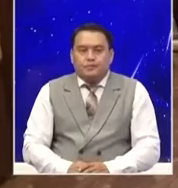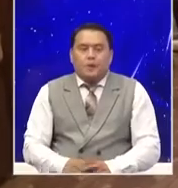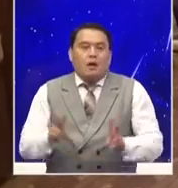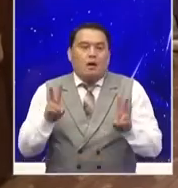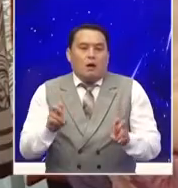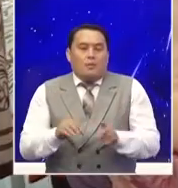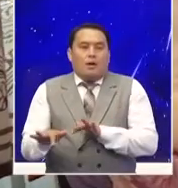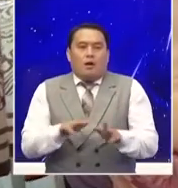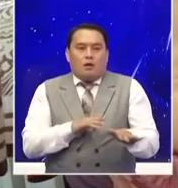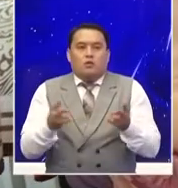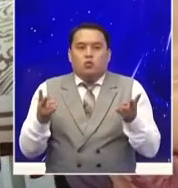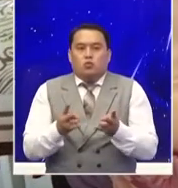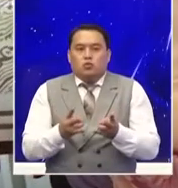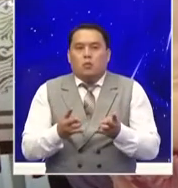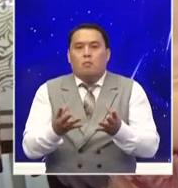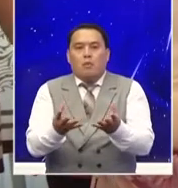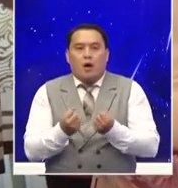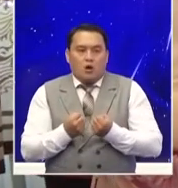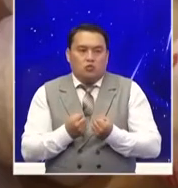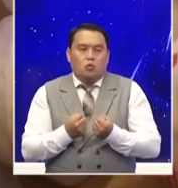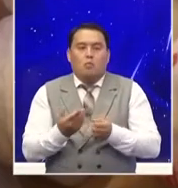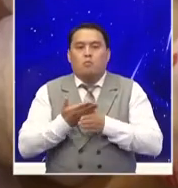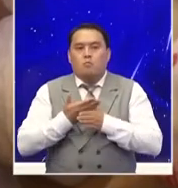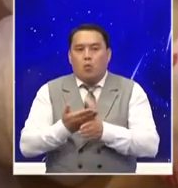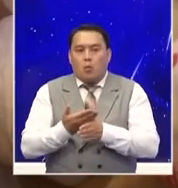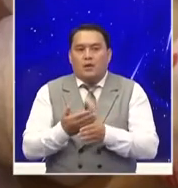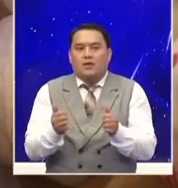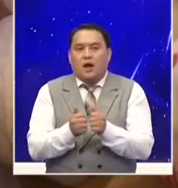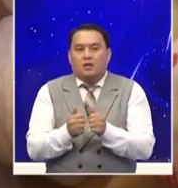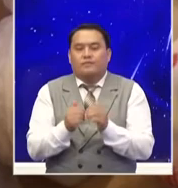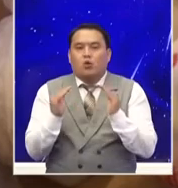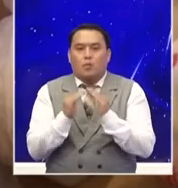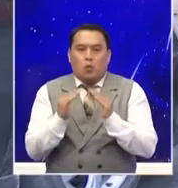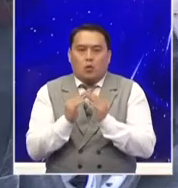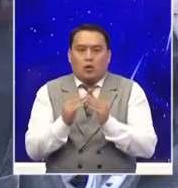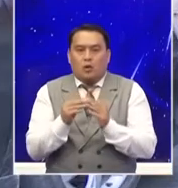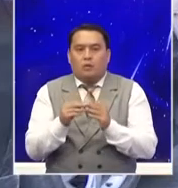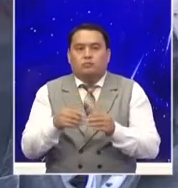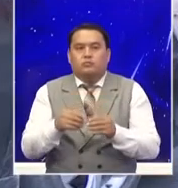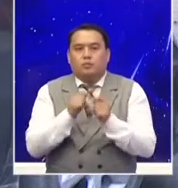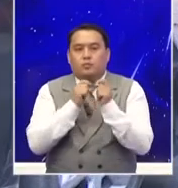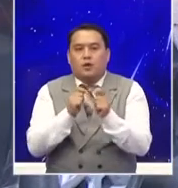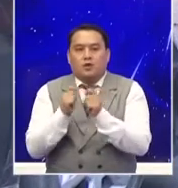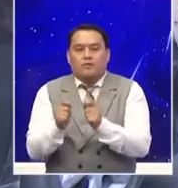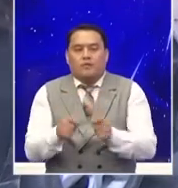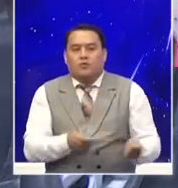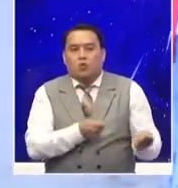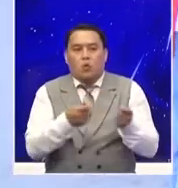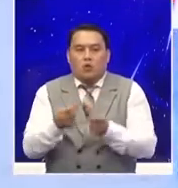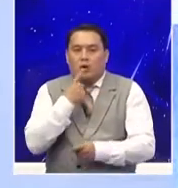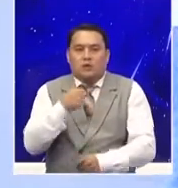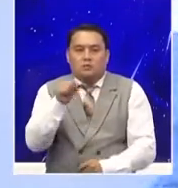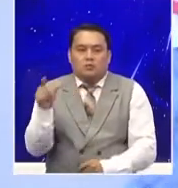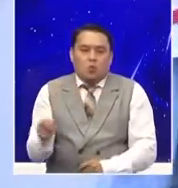рамках нынешней акции нуждающиеся смогли получить безвозмездную помощь прямо у порога своих домов. Продуктовые корзины доставлялись сотрудниками общества